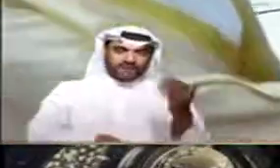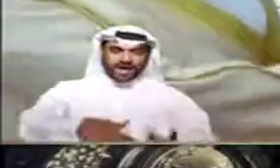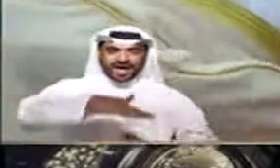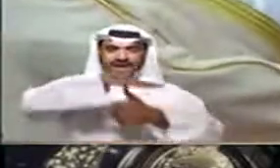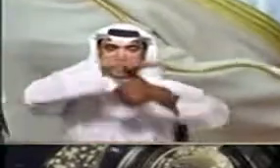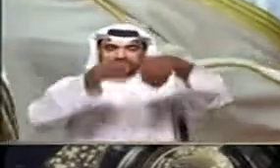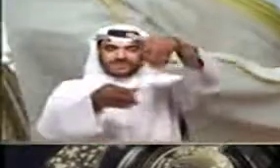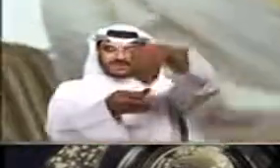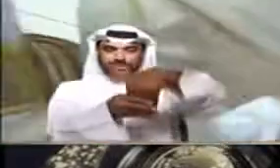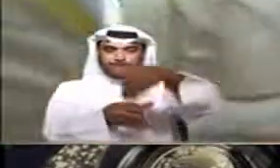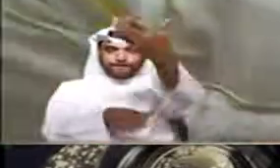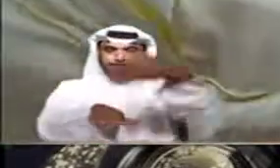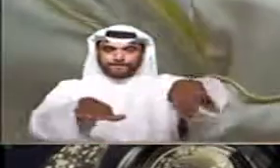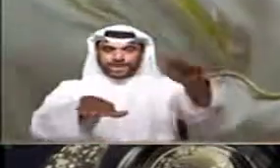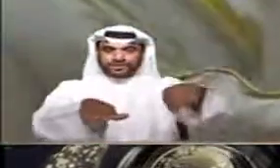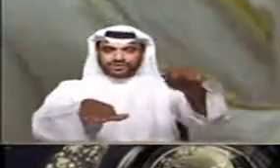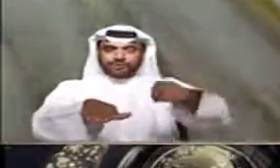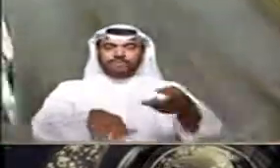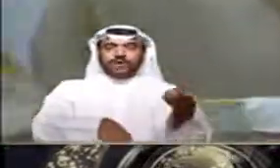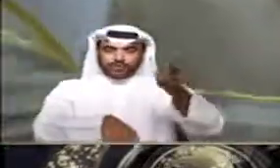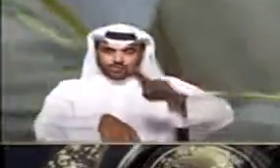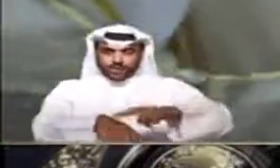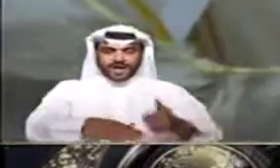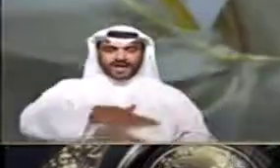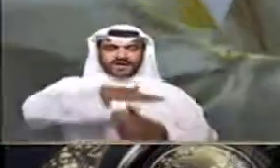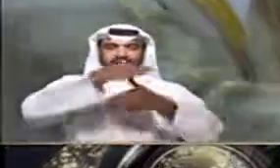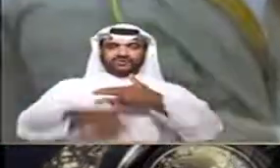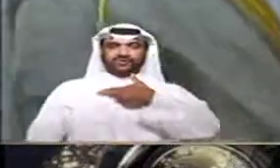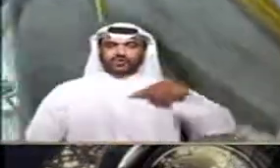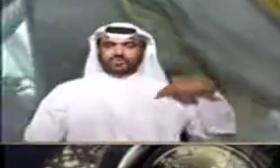مجلس الأمة مرزوق علي الغانم وسمو الشيخ